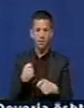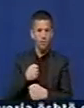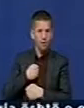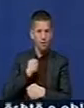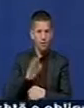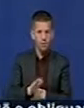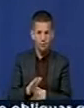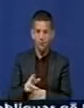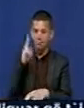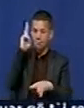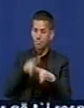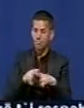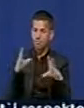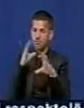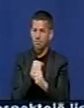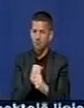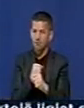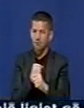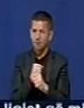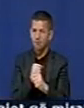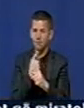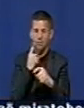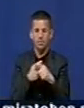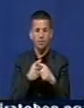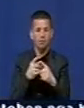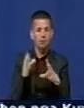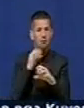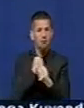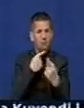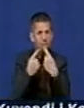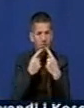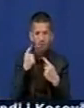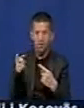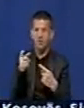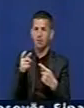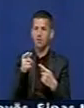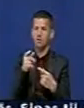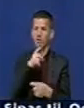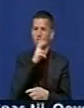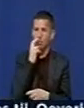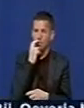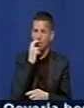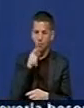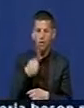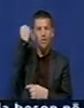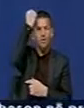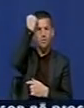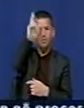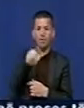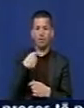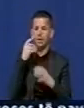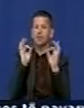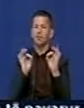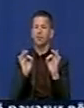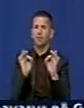pas miratimit të rezolutës 1244 dhe pas marrëveshjes së Kumanovës, Kosovën e bëri të